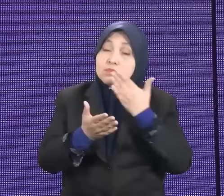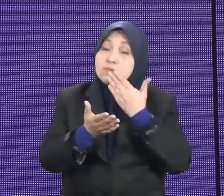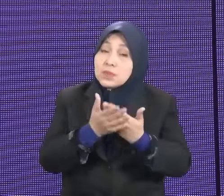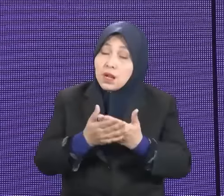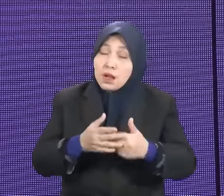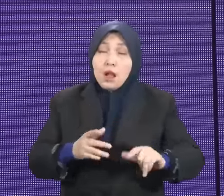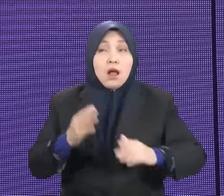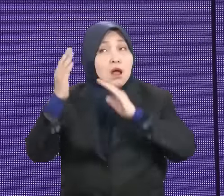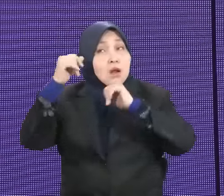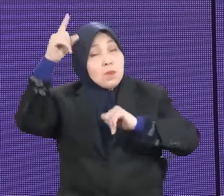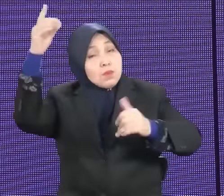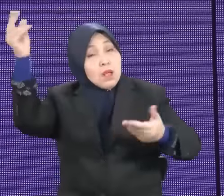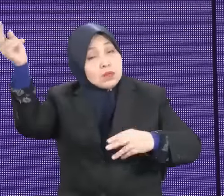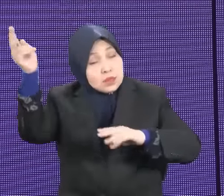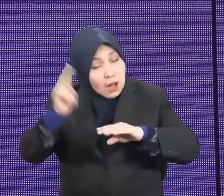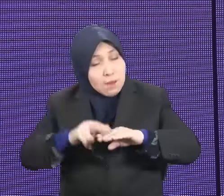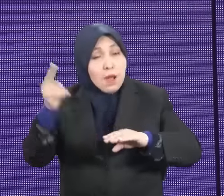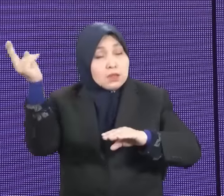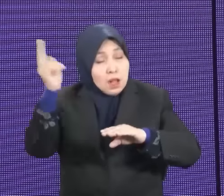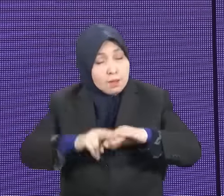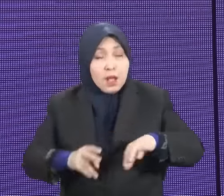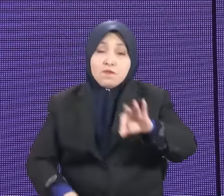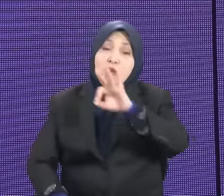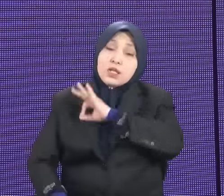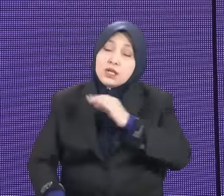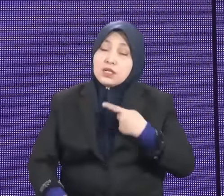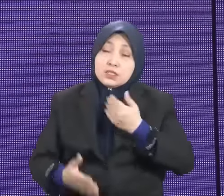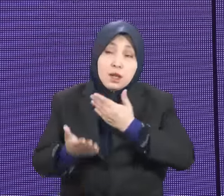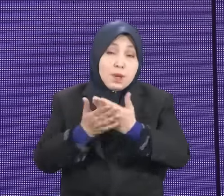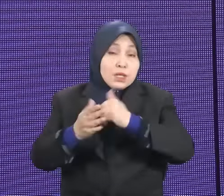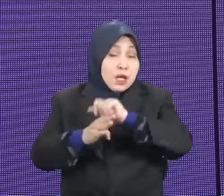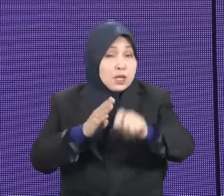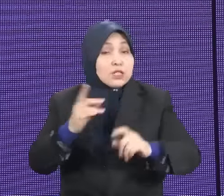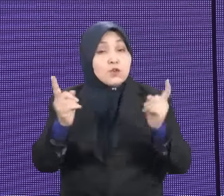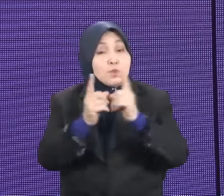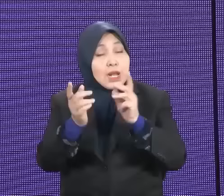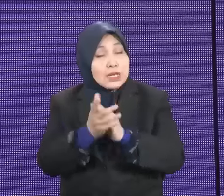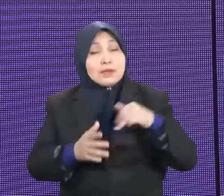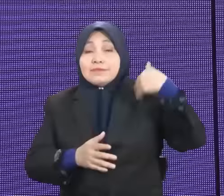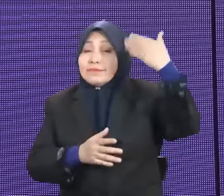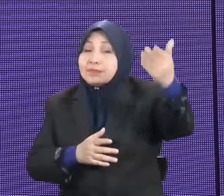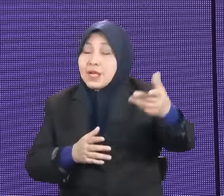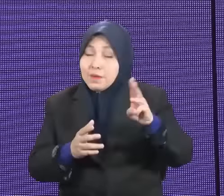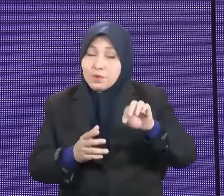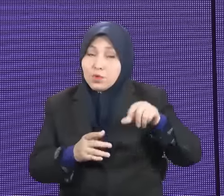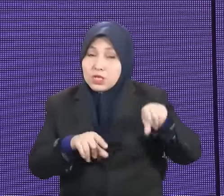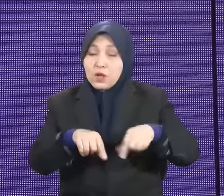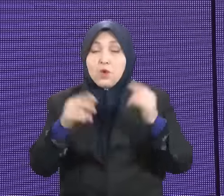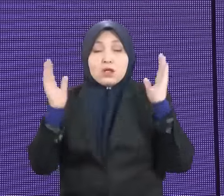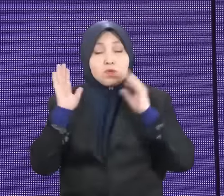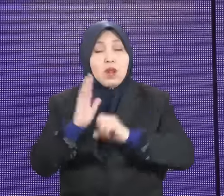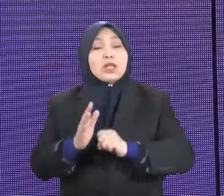Tambahkan lagi faedah kita sampai ke akhirat sana nanti kita ketemu lagi dengan episode akan datang dalam Alquran